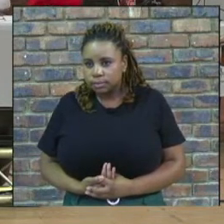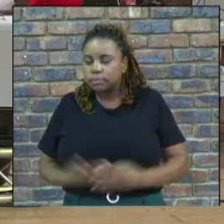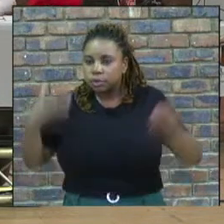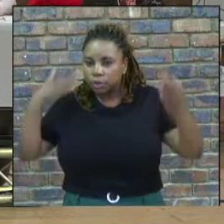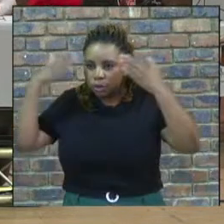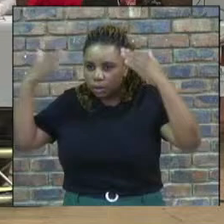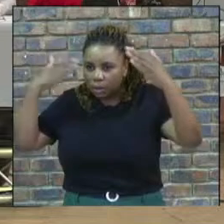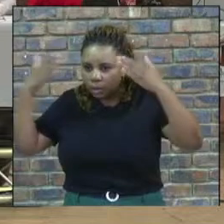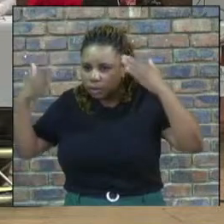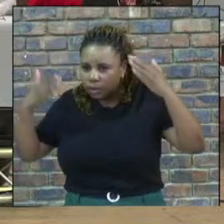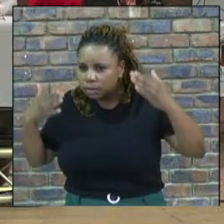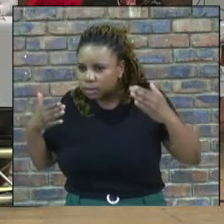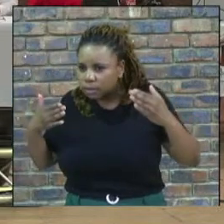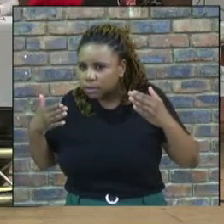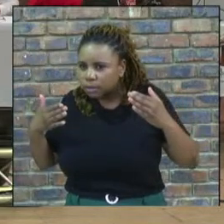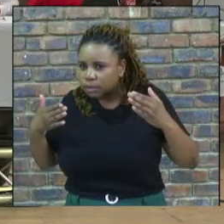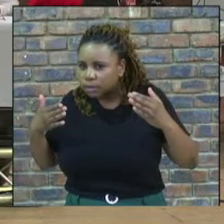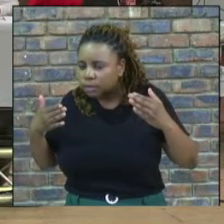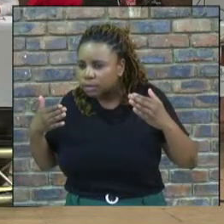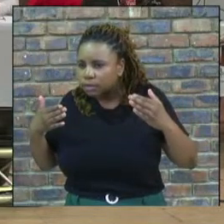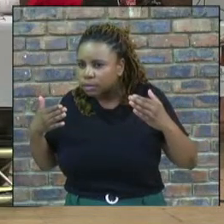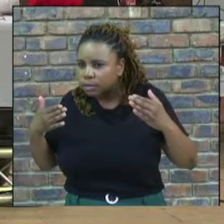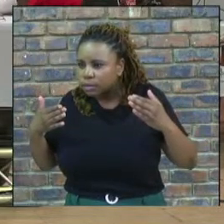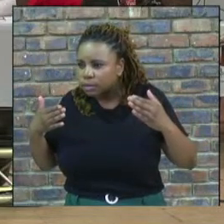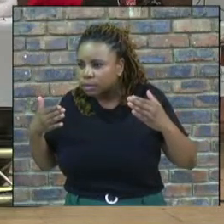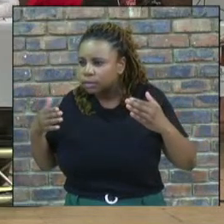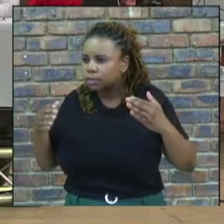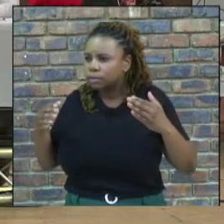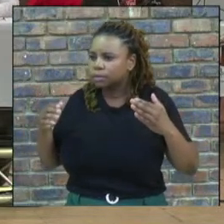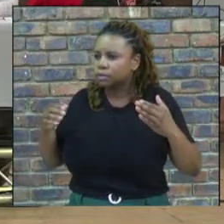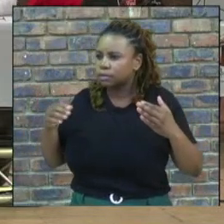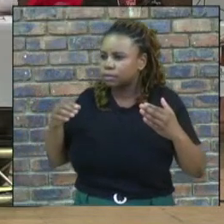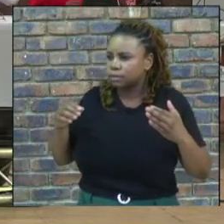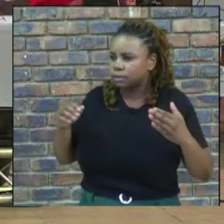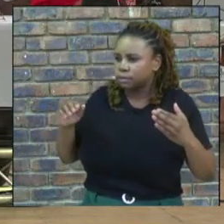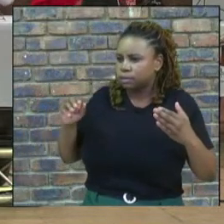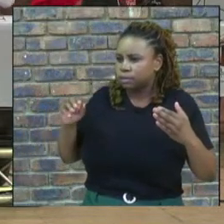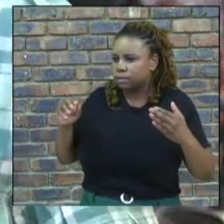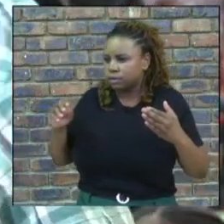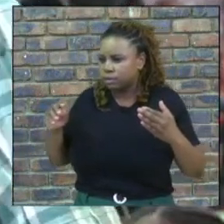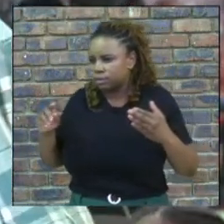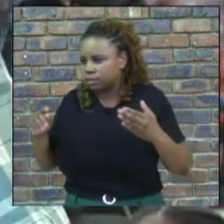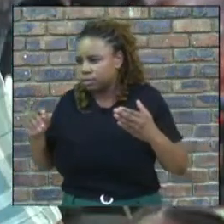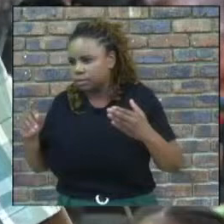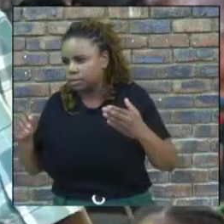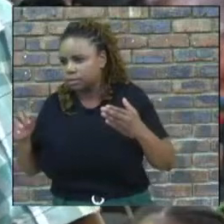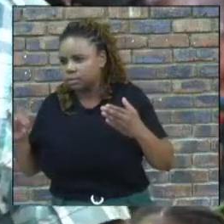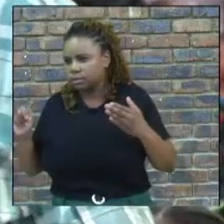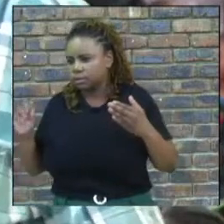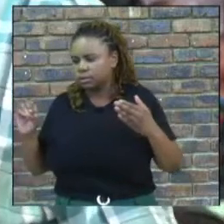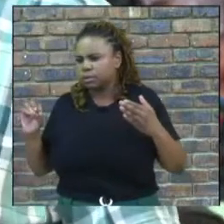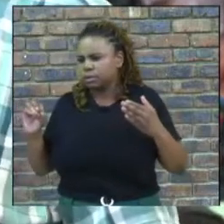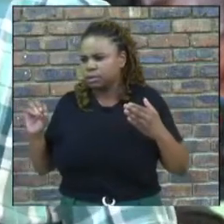okhuluma ngobaba uMahlangu la nginombuzo nje embili baphathi